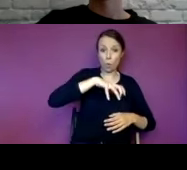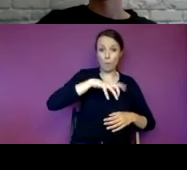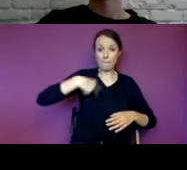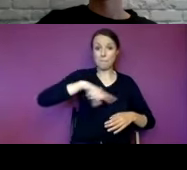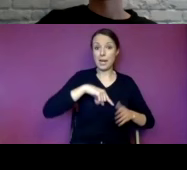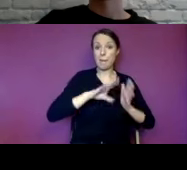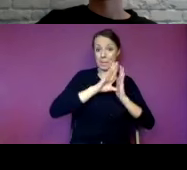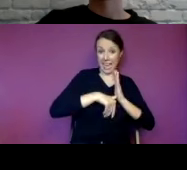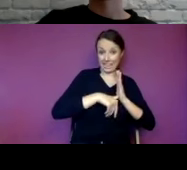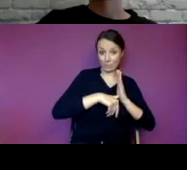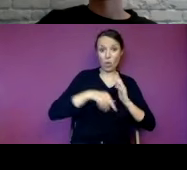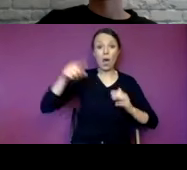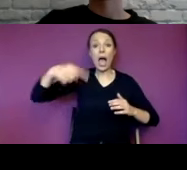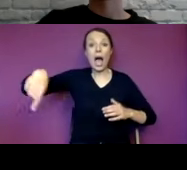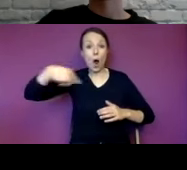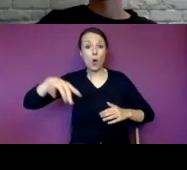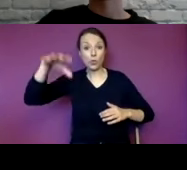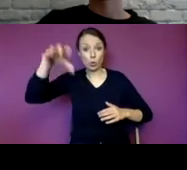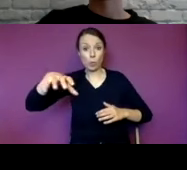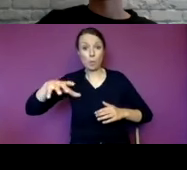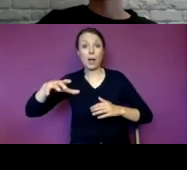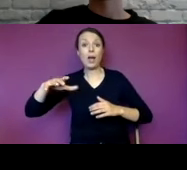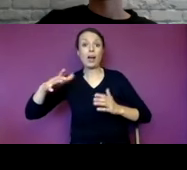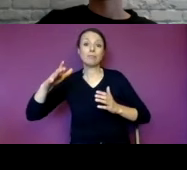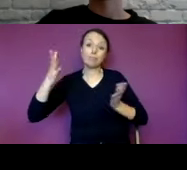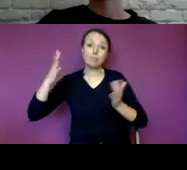ich mieszkających na wsi po prostu brakuje okazji